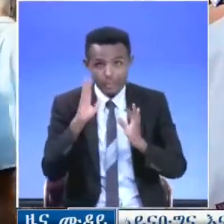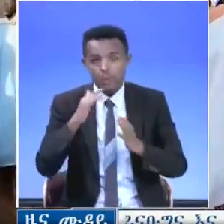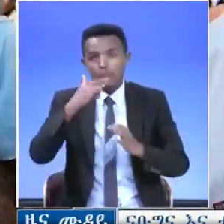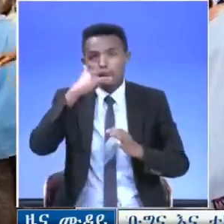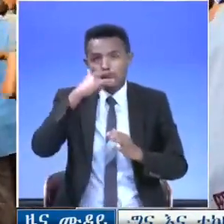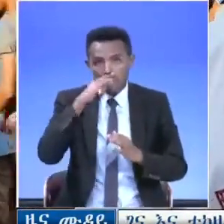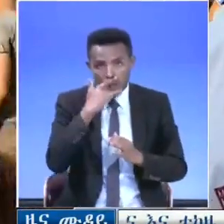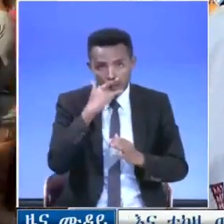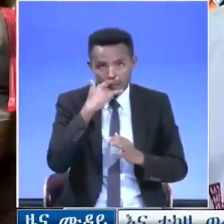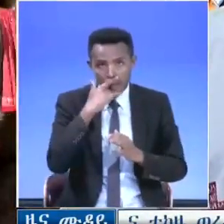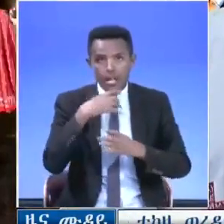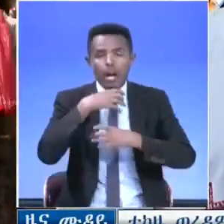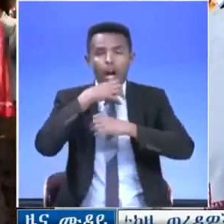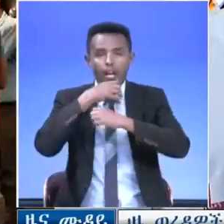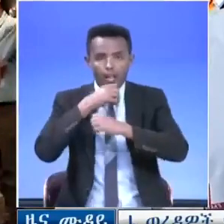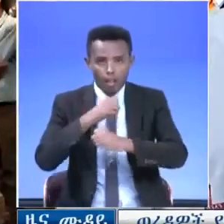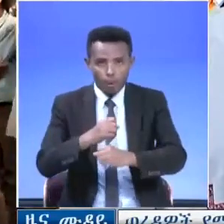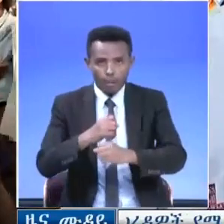አረጋውያንን